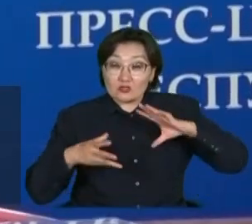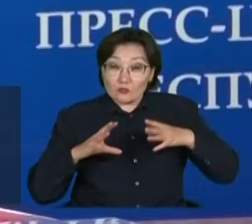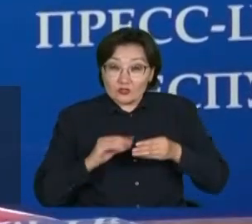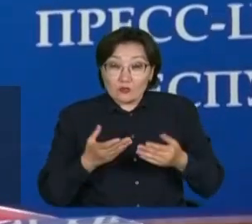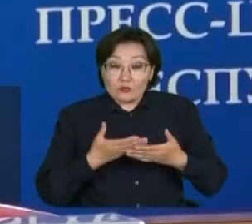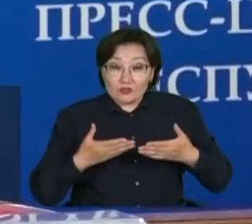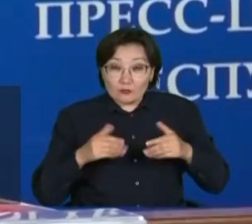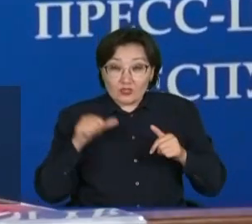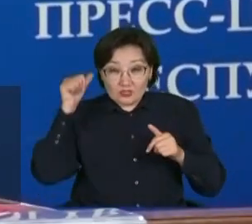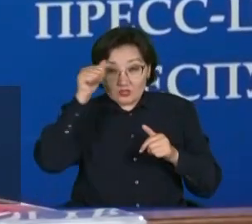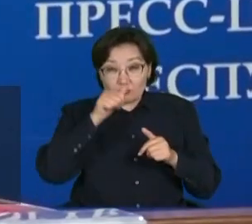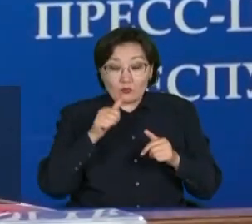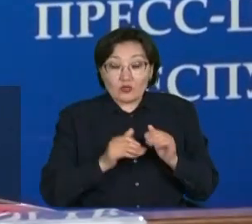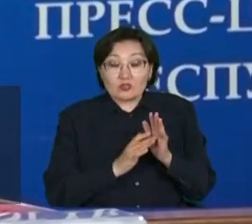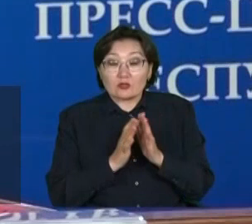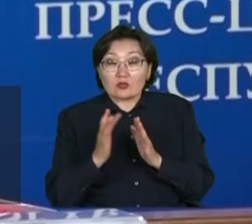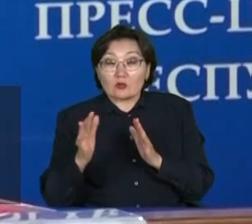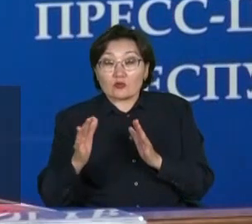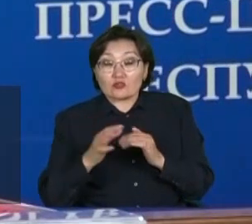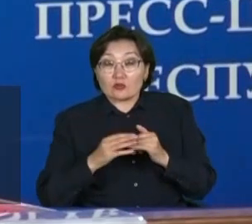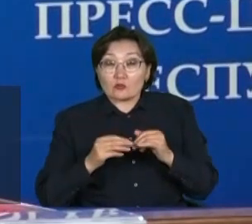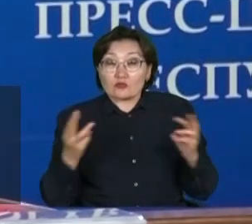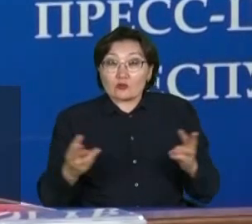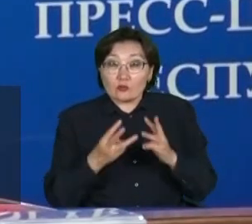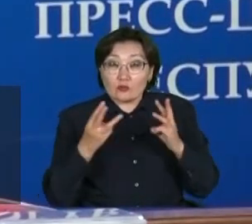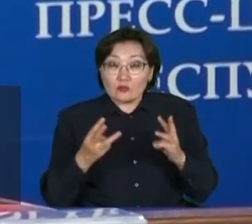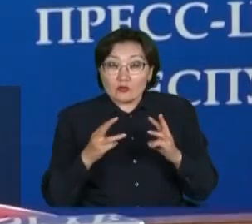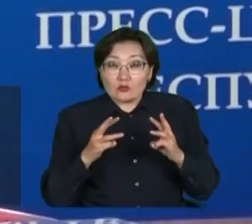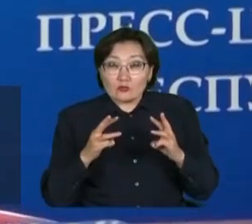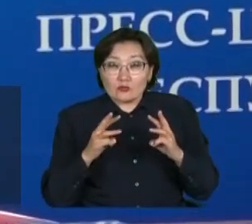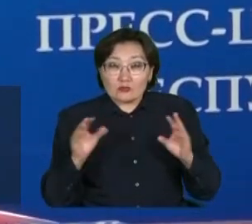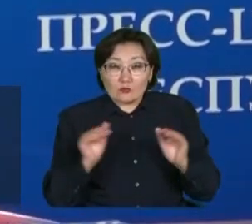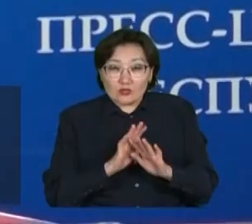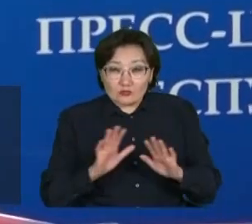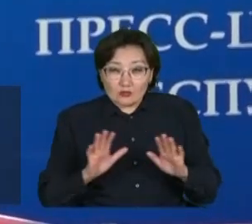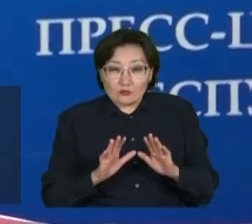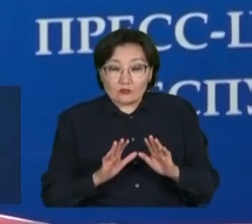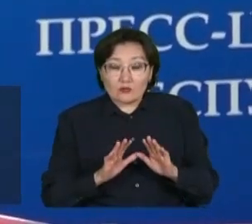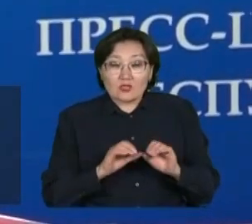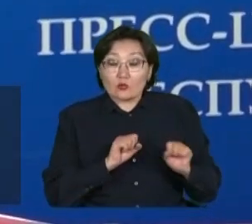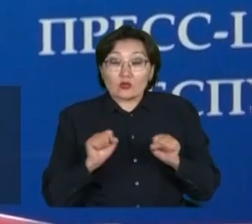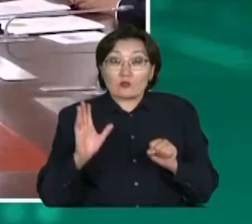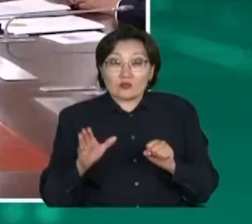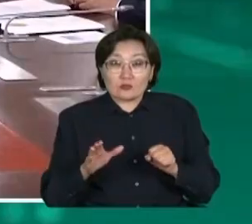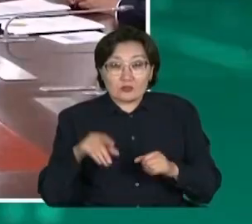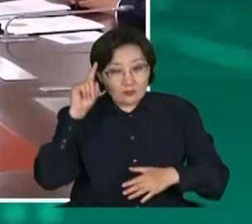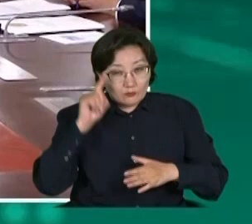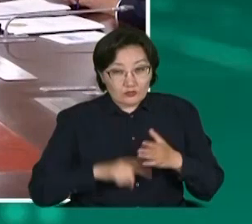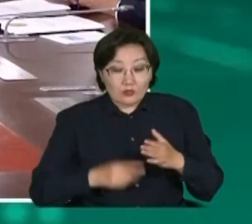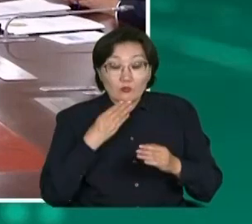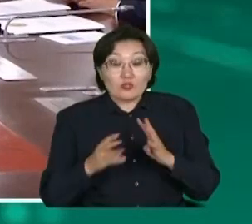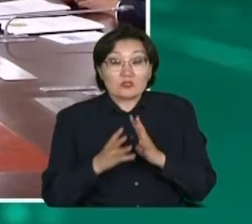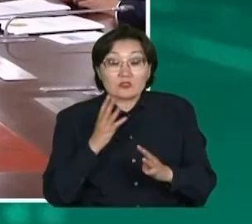бізді осы биыл орман өрті алқаптарын көбейтпей аман алып қаламыз деген жалпы сенімдемін. Өз